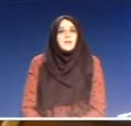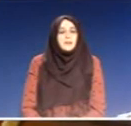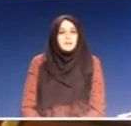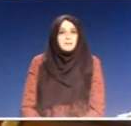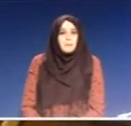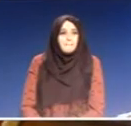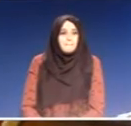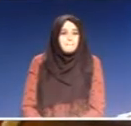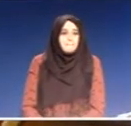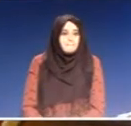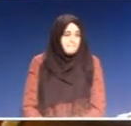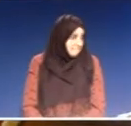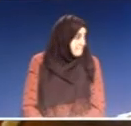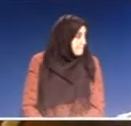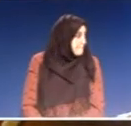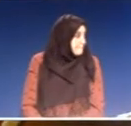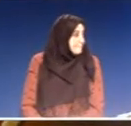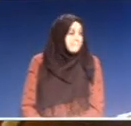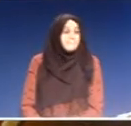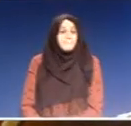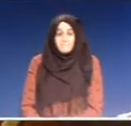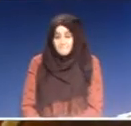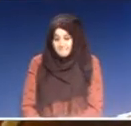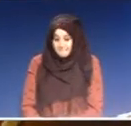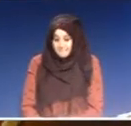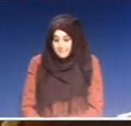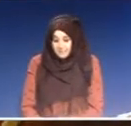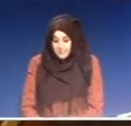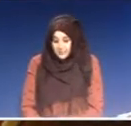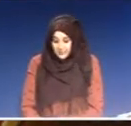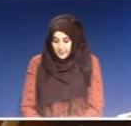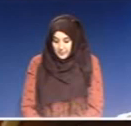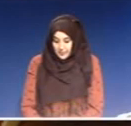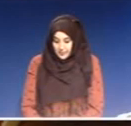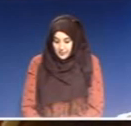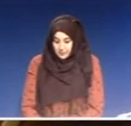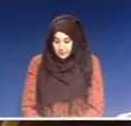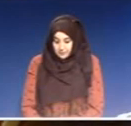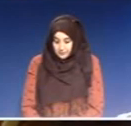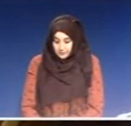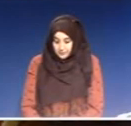بالحب يسعد كل ذات البين إصلاحا